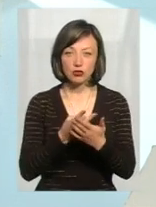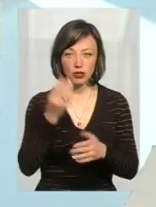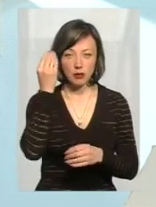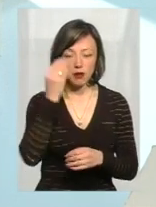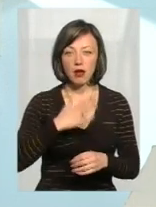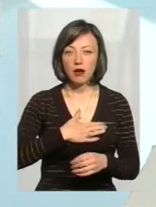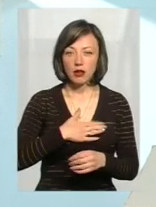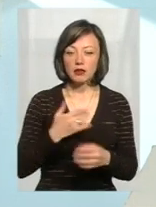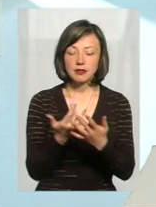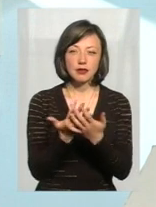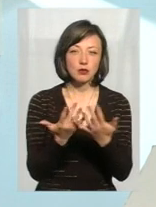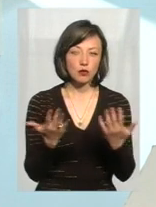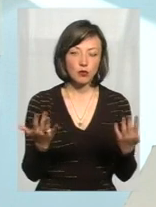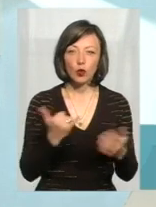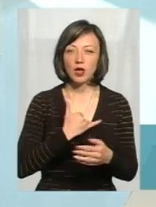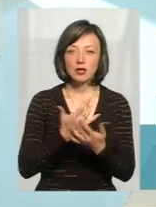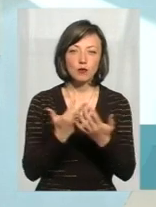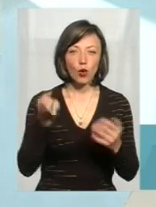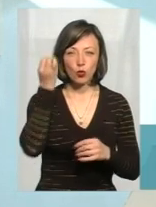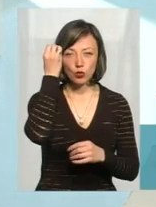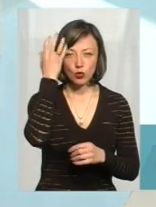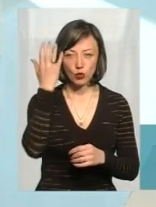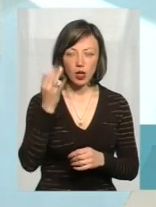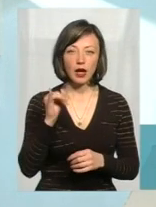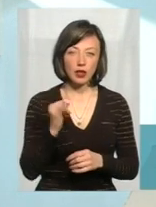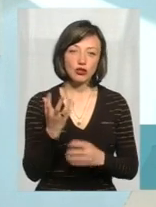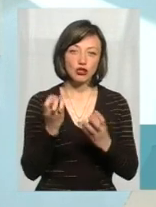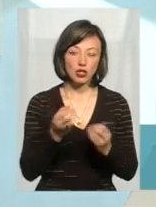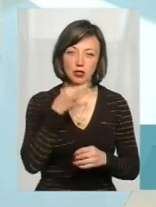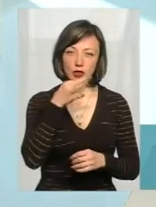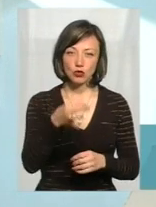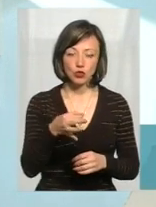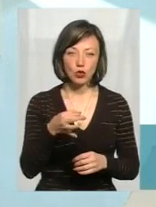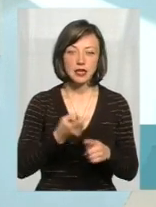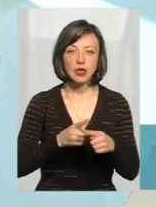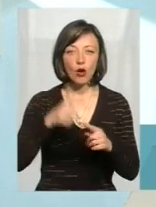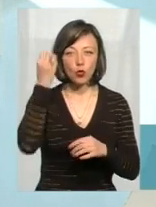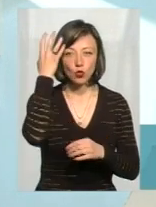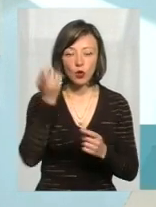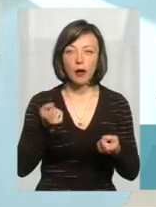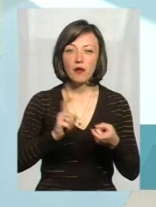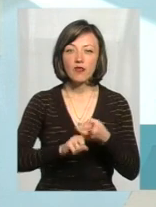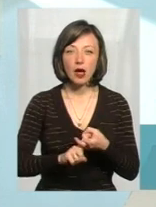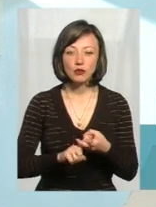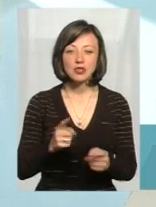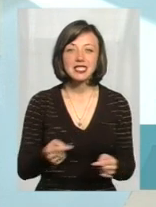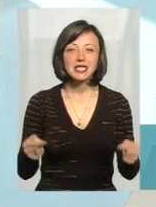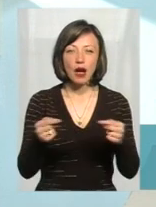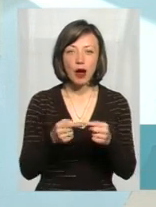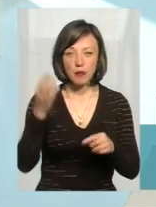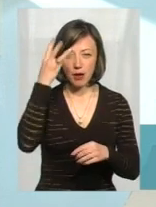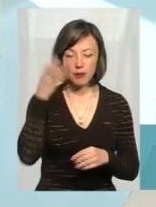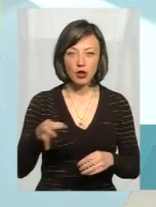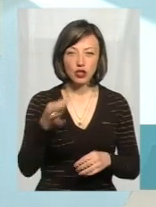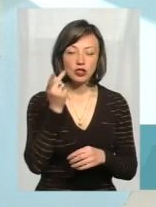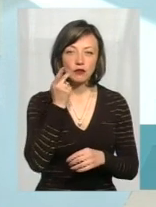маємо надзвичайно різноманітну культуру, а вона, до речі, для Хмельниччини пов'язана із тим, що саме Хмельниччина